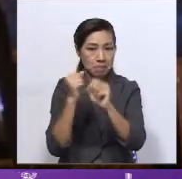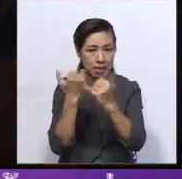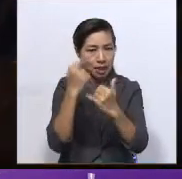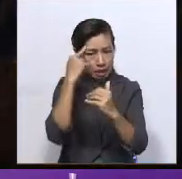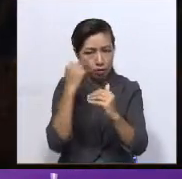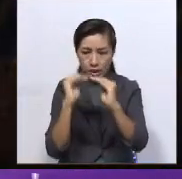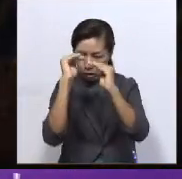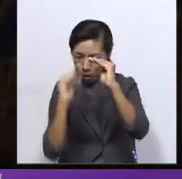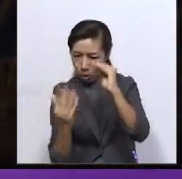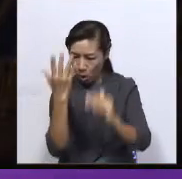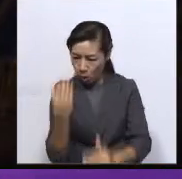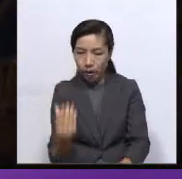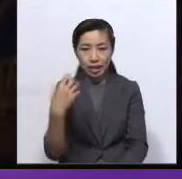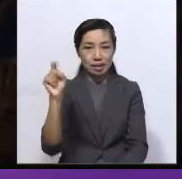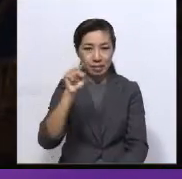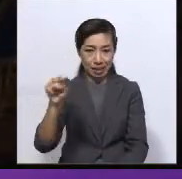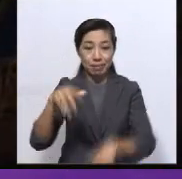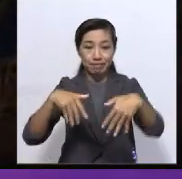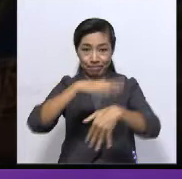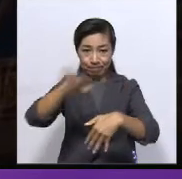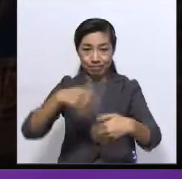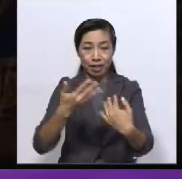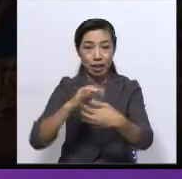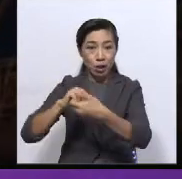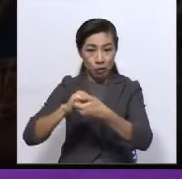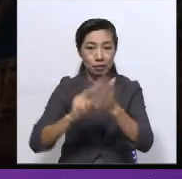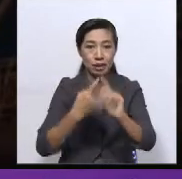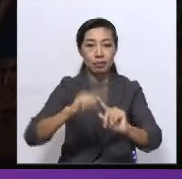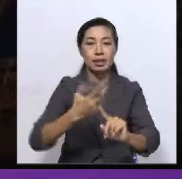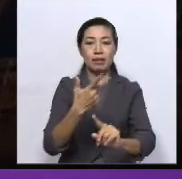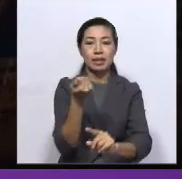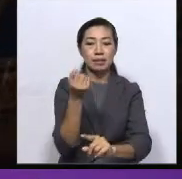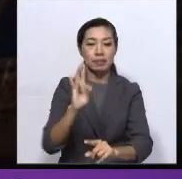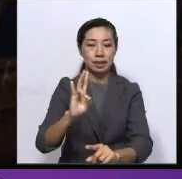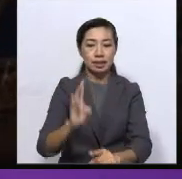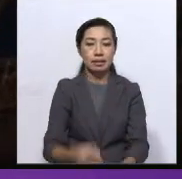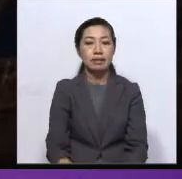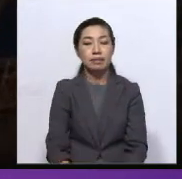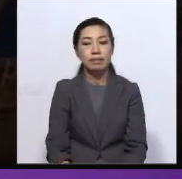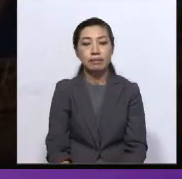ยังไงก็เชิญชวนให้คุณผู้ชมร่วมในกิจกรรมดังกล่าวด้วยเริ่มวันที่17มีนาคมนี้ค่ะ